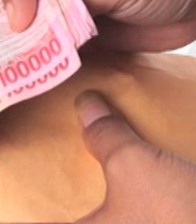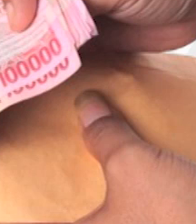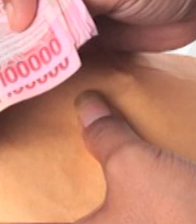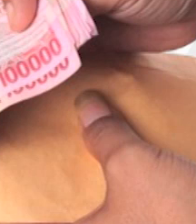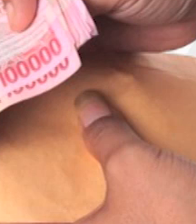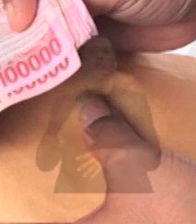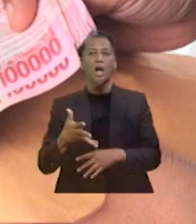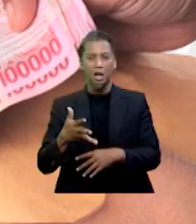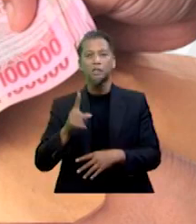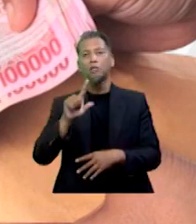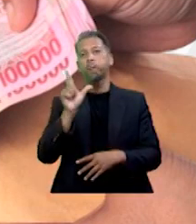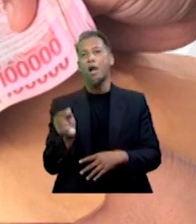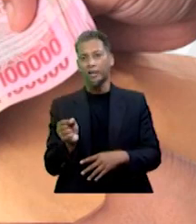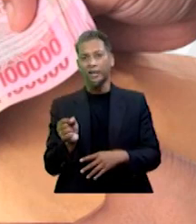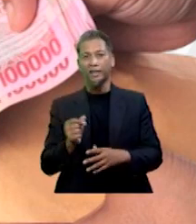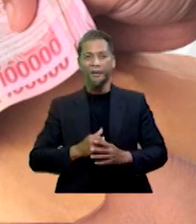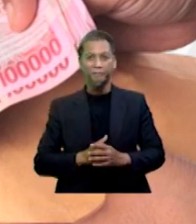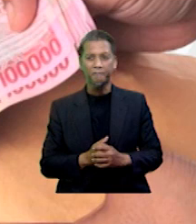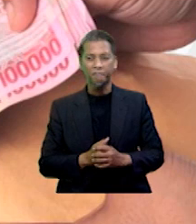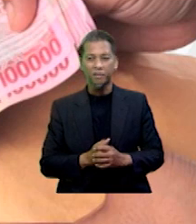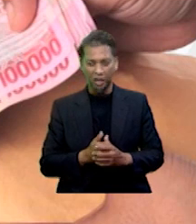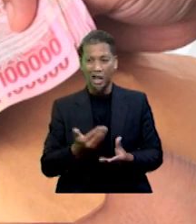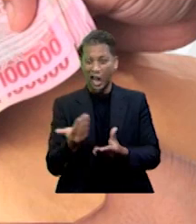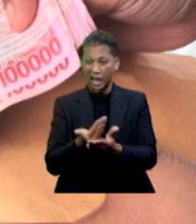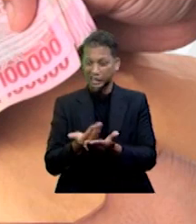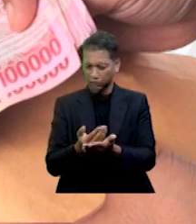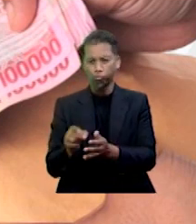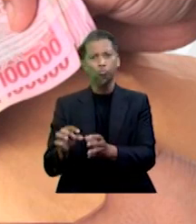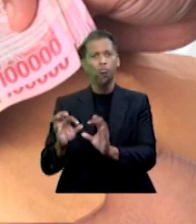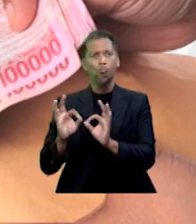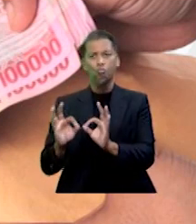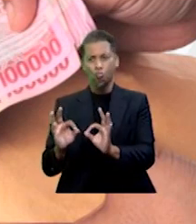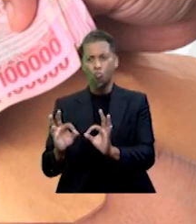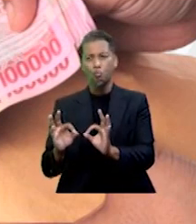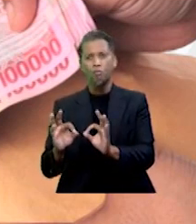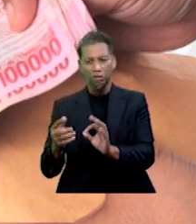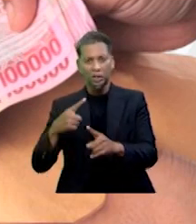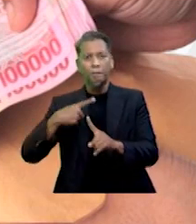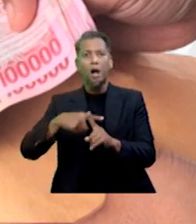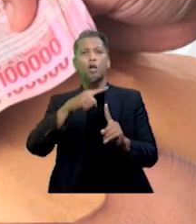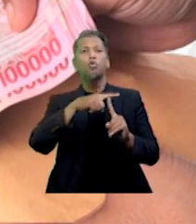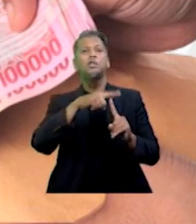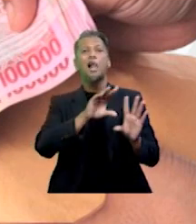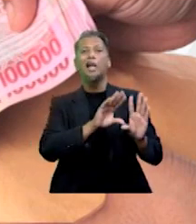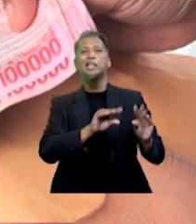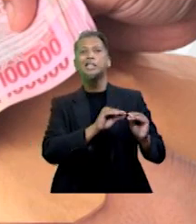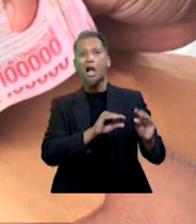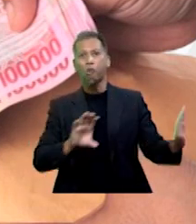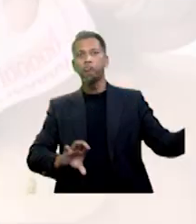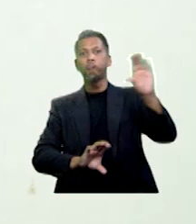bulan. Yang terdiri dari gaji pokok eselon 3 dan tunjangan kinerja untuk pejabat struktural eselon